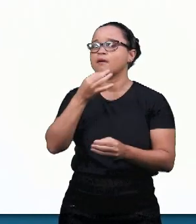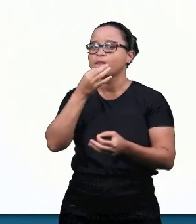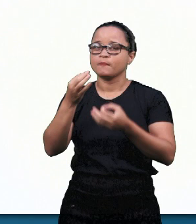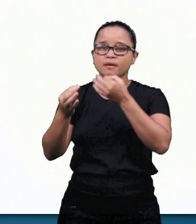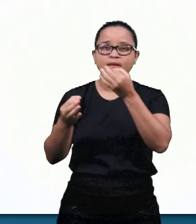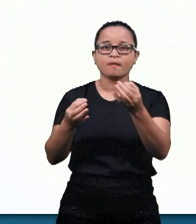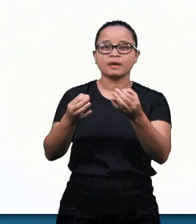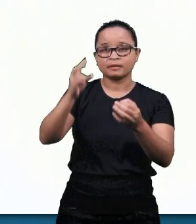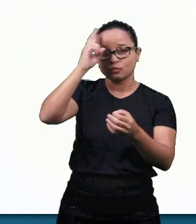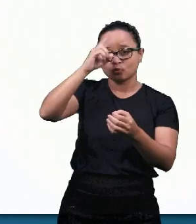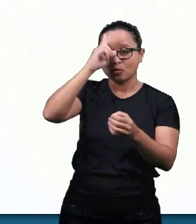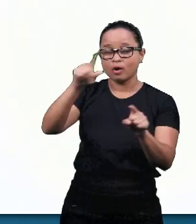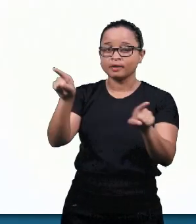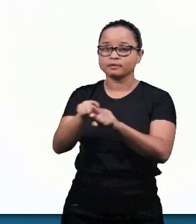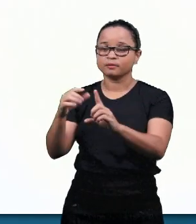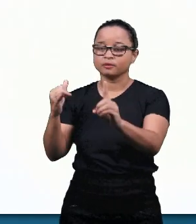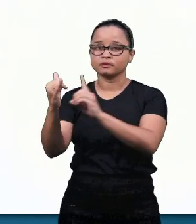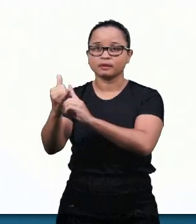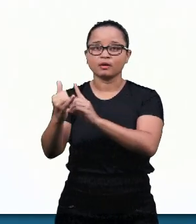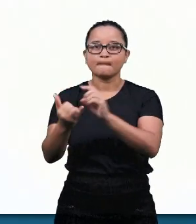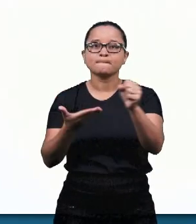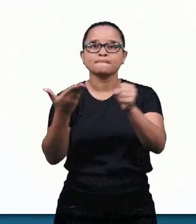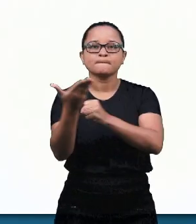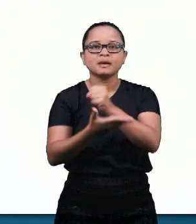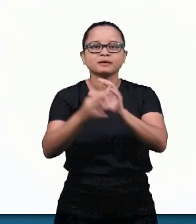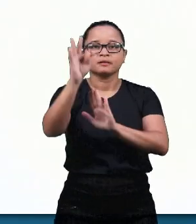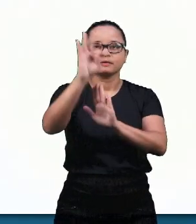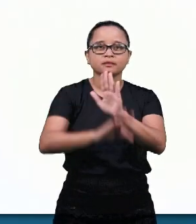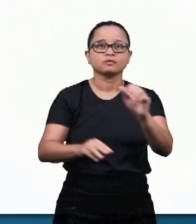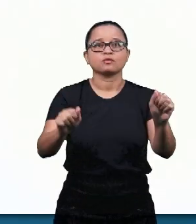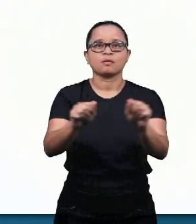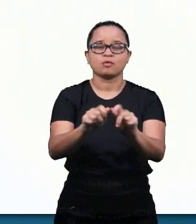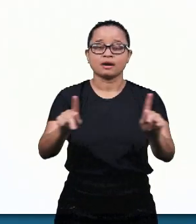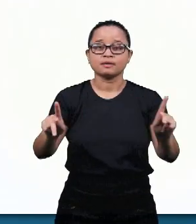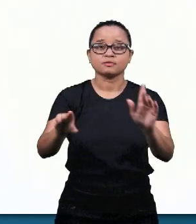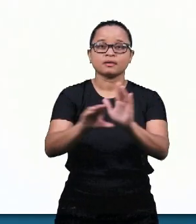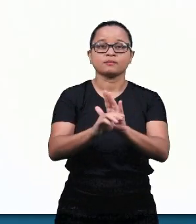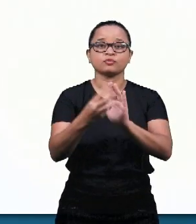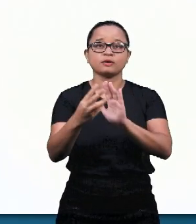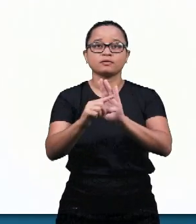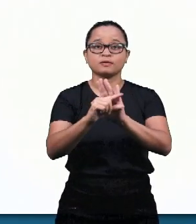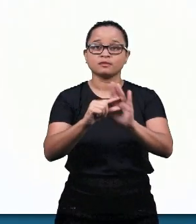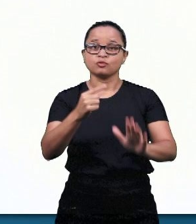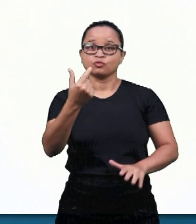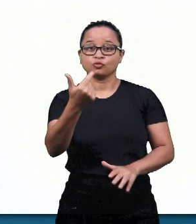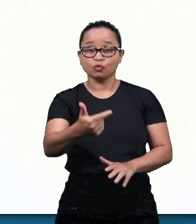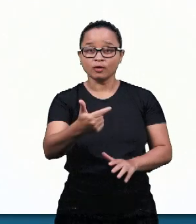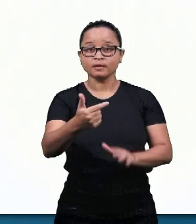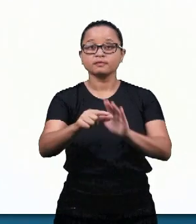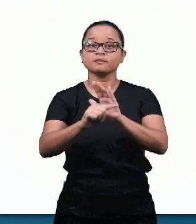prophétique basé dans le texte d'Apocalypse chapitre 3, versets 2 et 3.